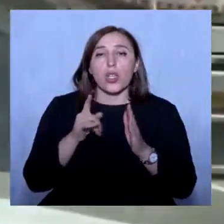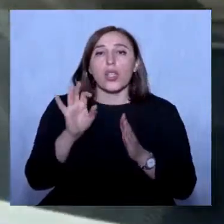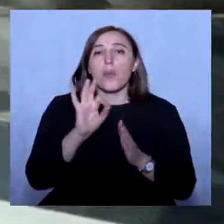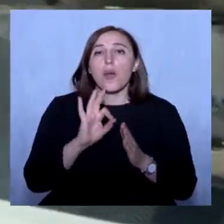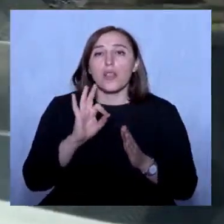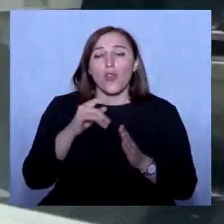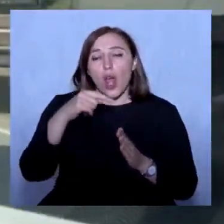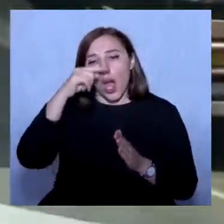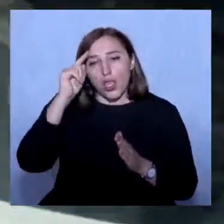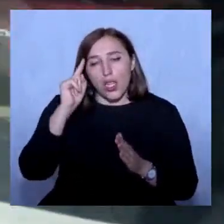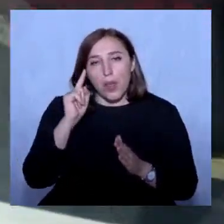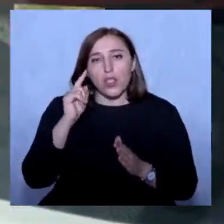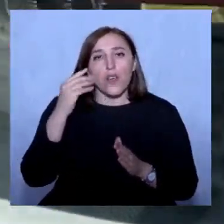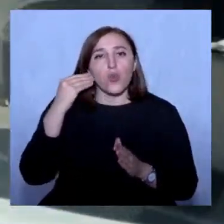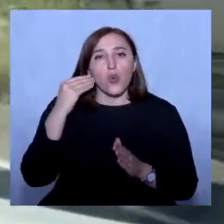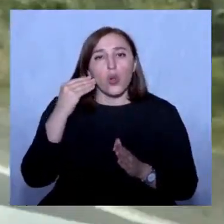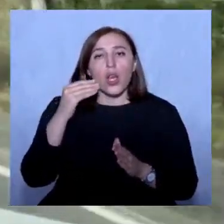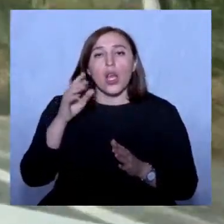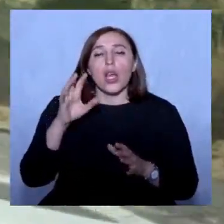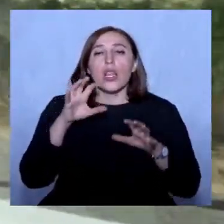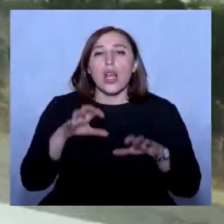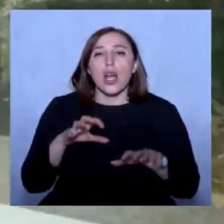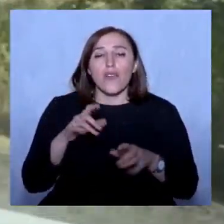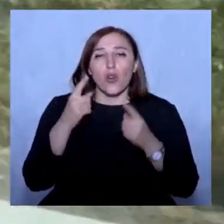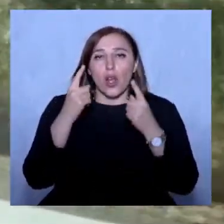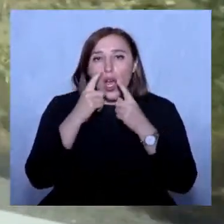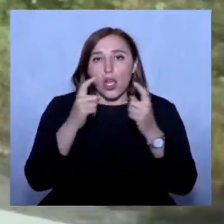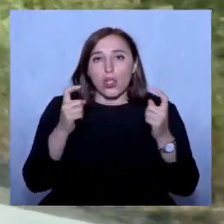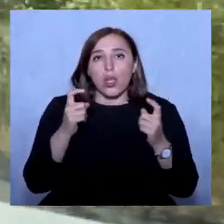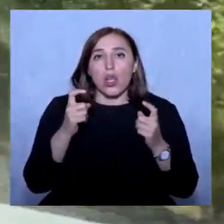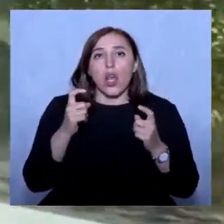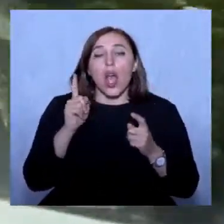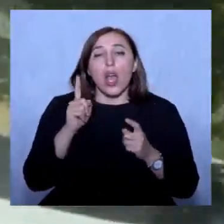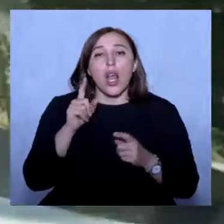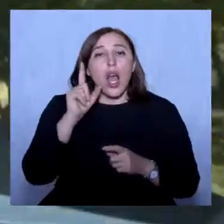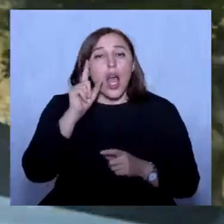հայտարարում են ադրբեջանի և թուրկե առաջնորդները, ոչ մեն Հայաստաննը